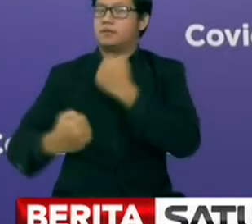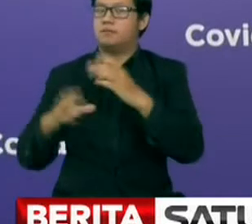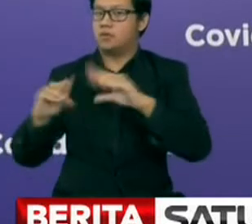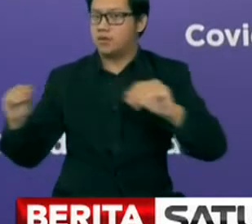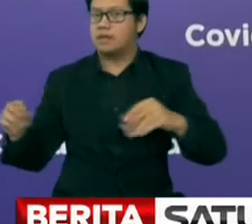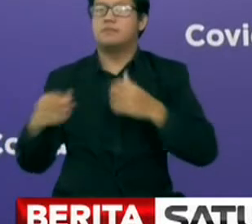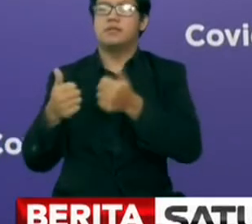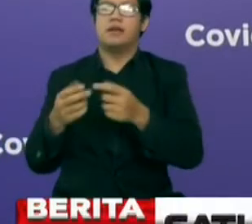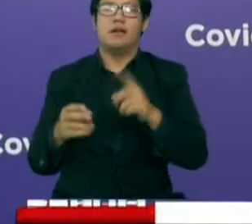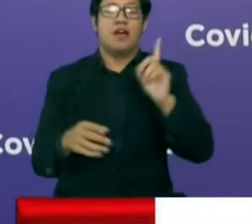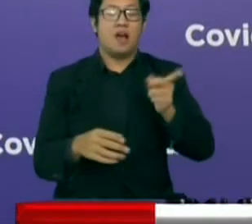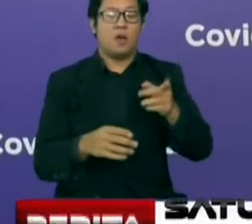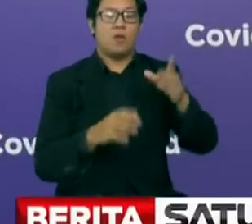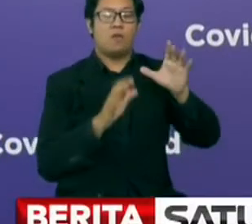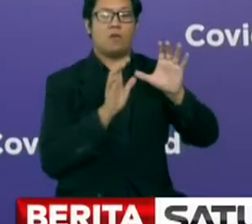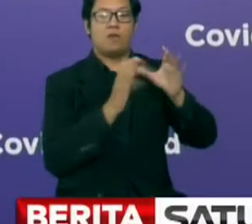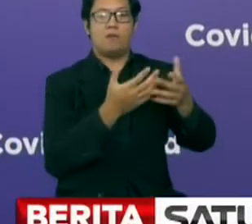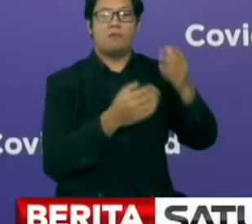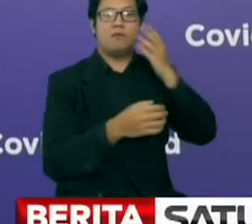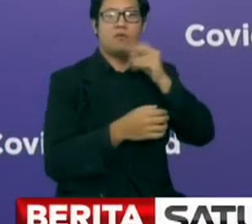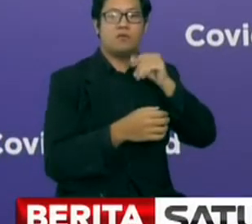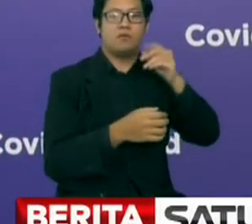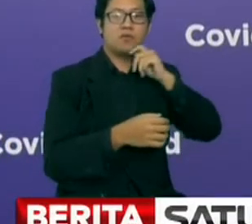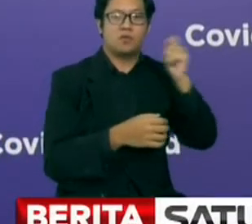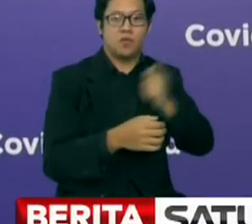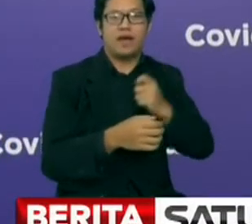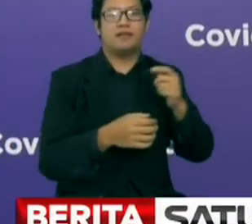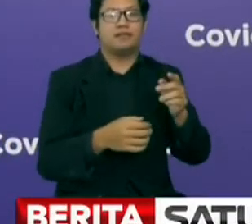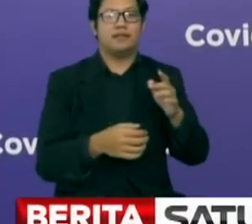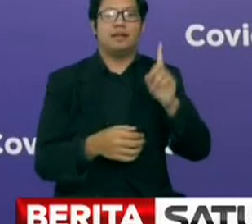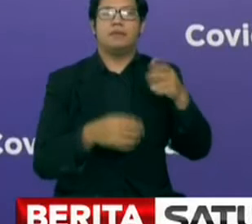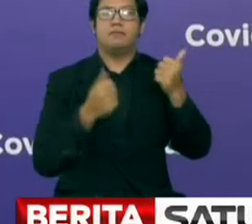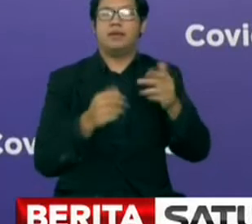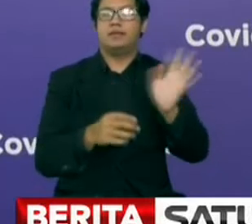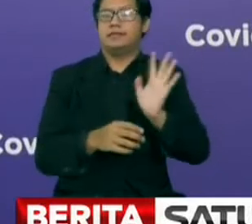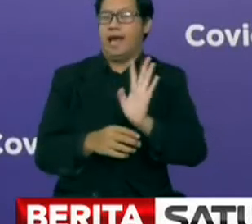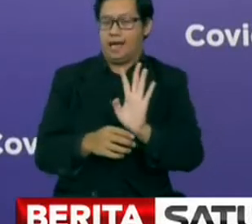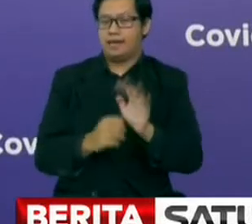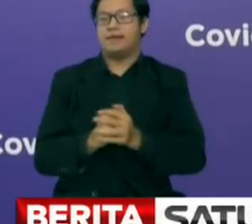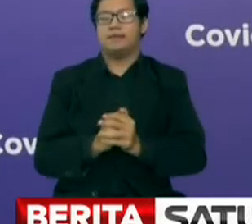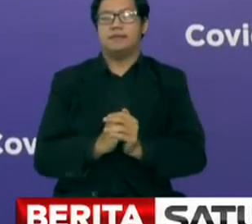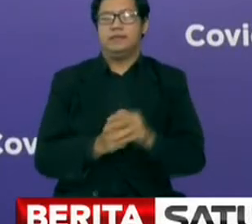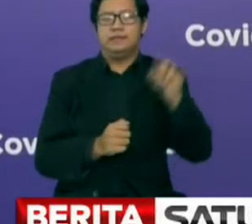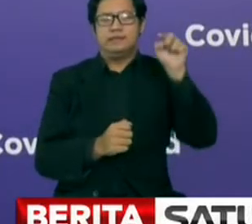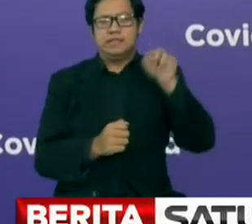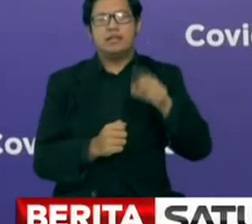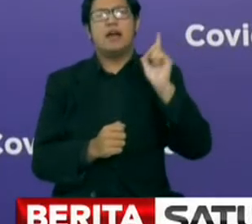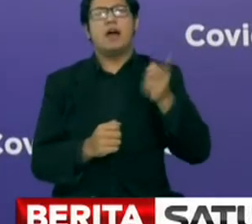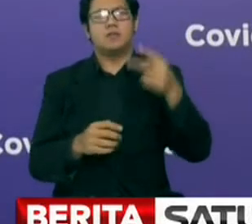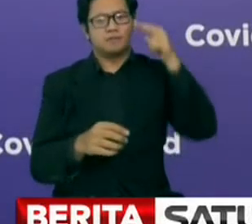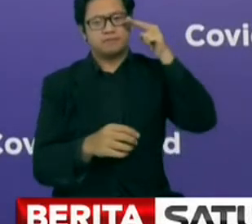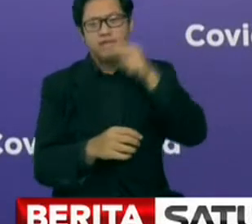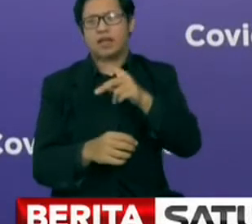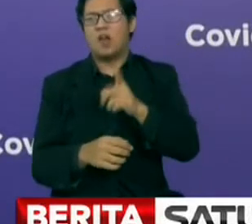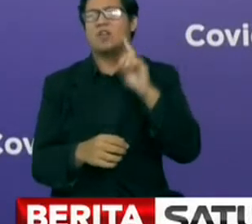dan memiliki beberapa komorbid dan sebagainya sebaiknya untuk tidak melakukan ini inilah yang harus kita perhatikan bahwa